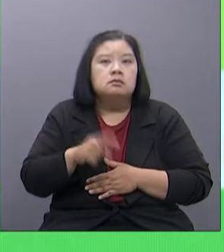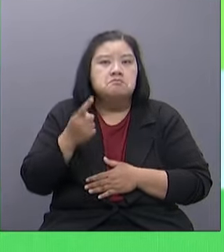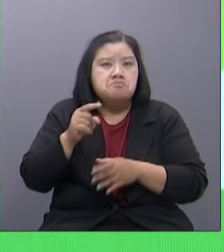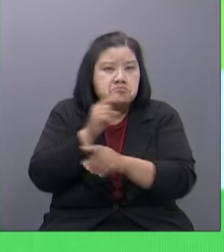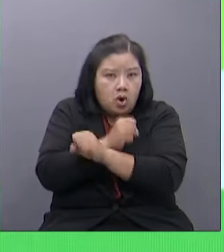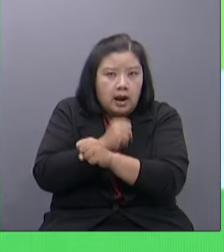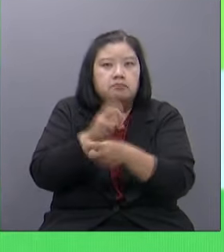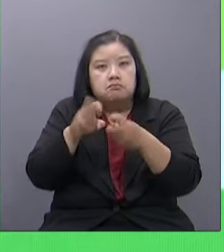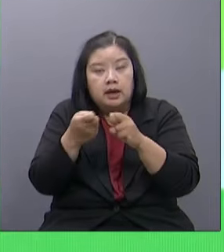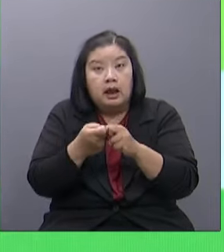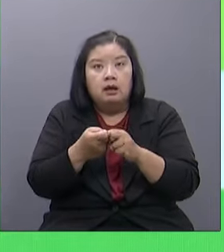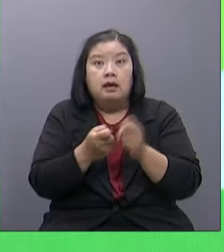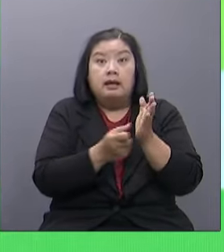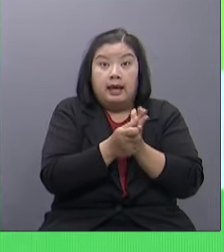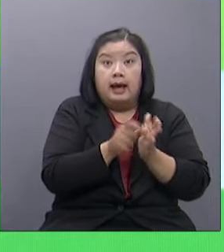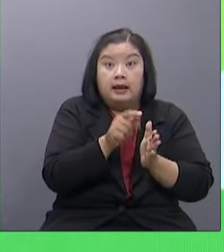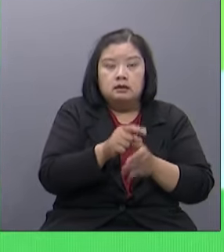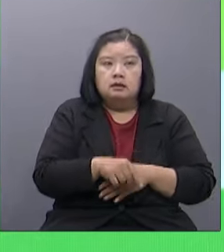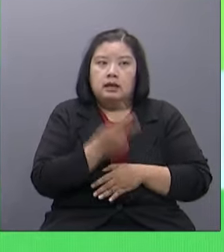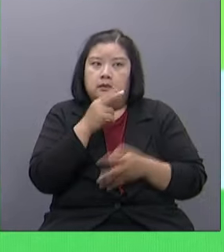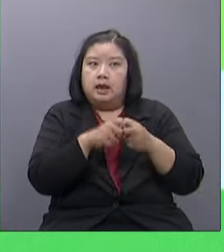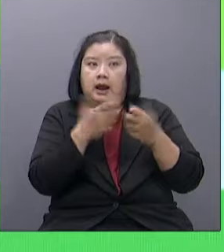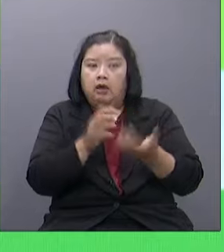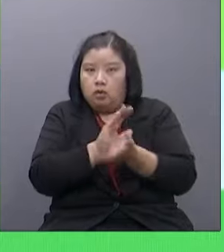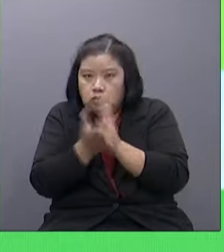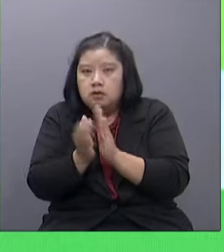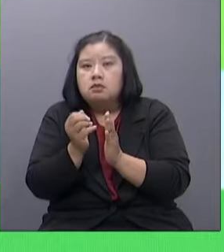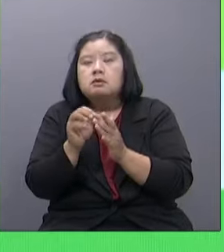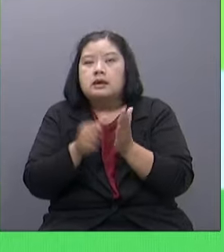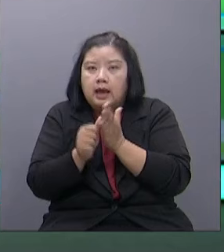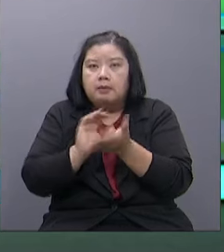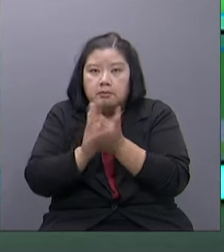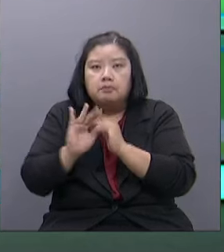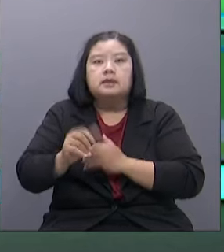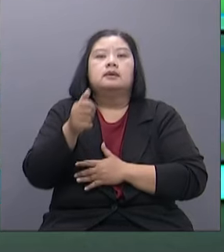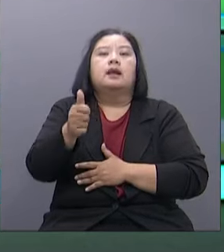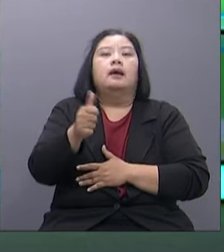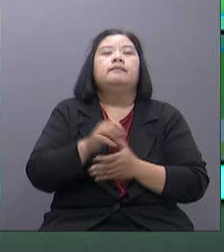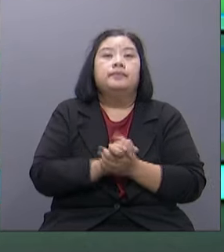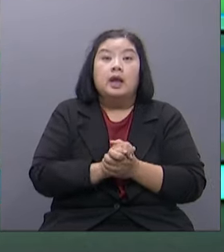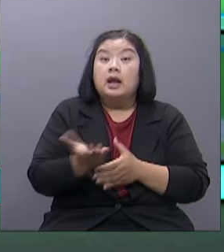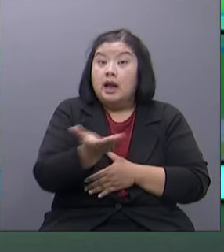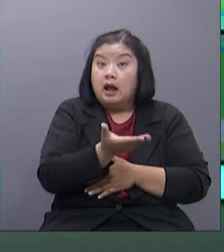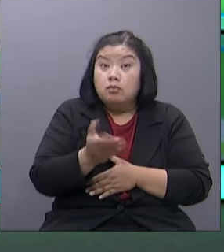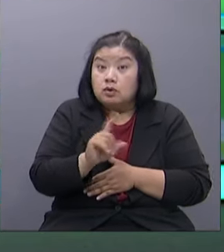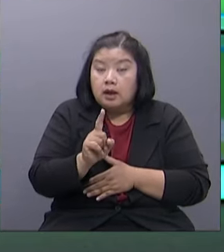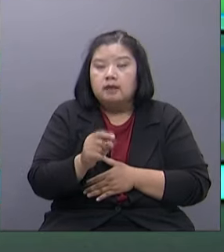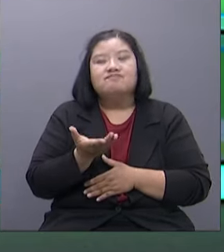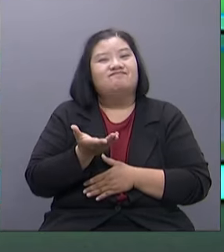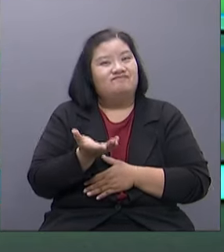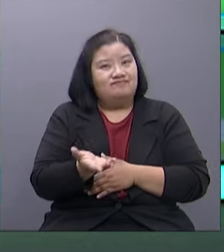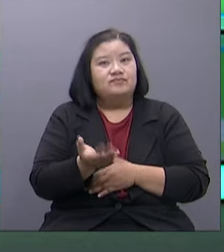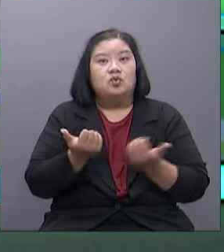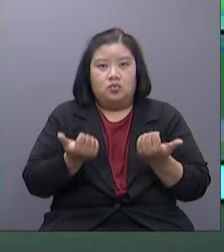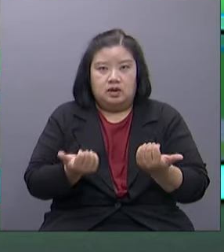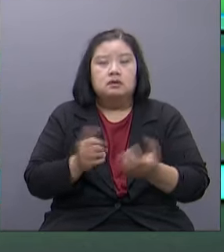วิกฤตที่เกิดขึ้นก็จะเป็นโอกาสในการพัฒนาในอนาคตได้นะคะและนี่ก็เป็นนครฮิวใจค่ะพี่ยุ้ยวันนี้นะคะ